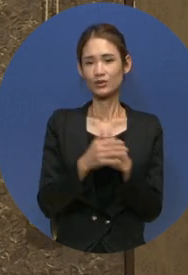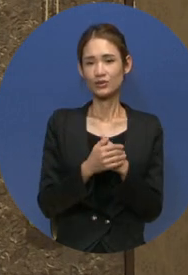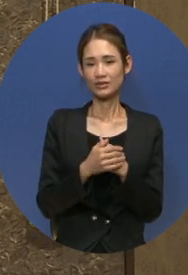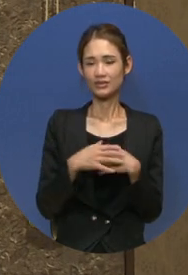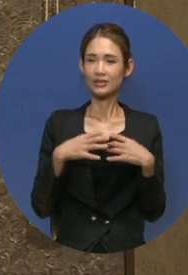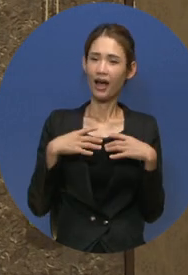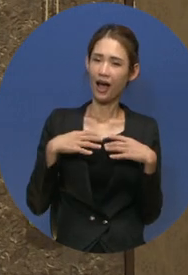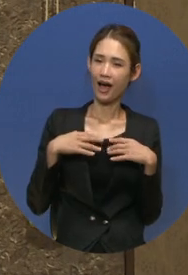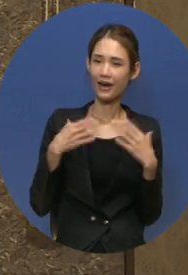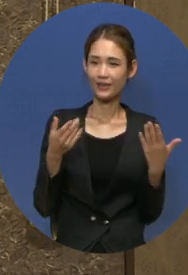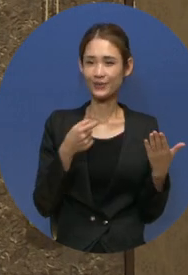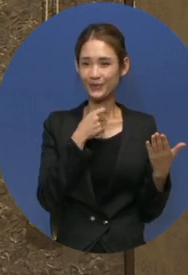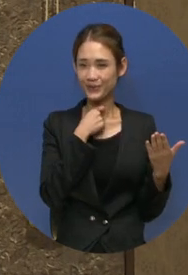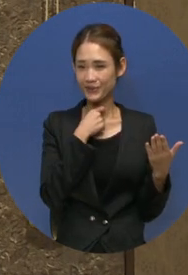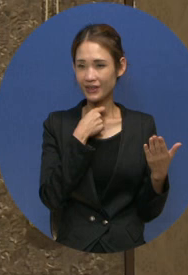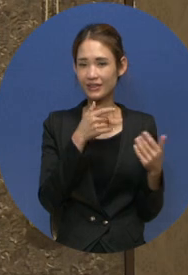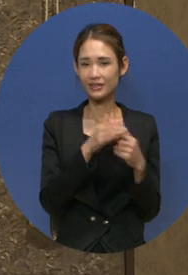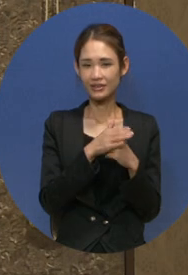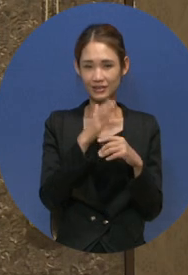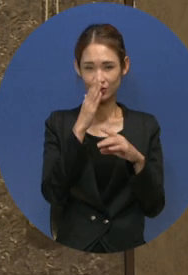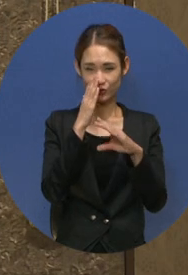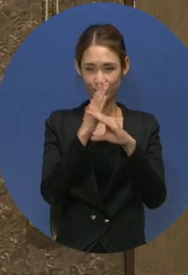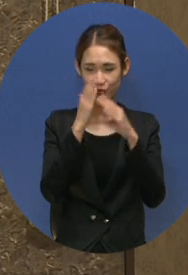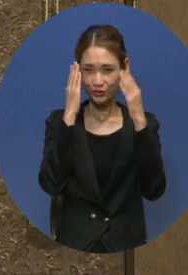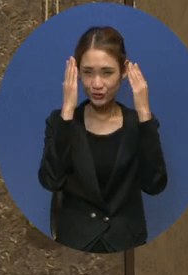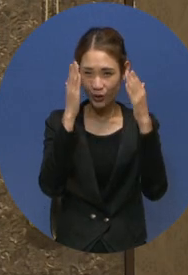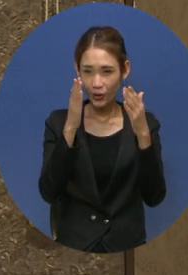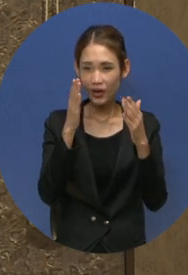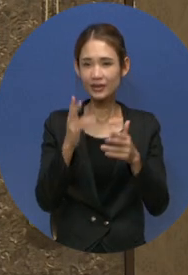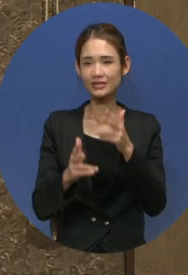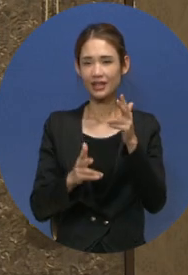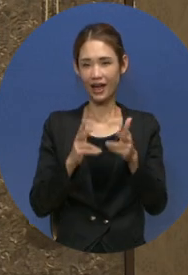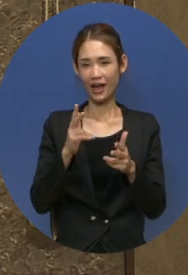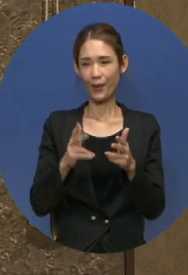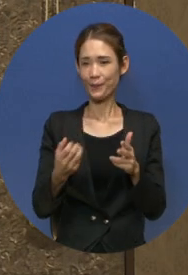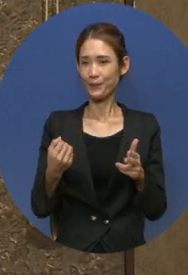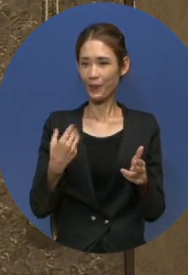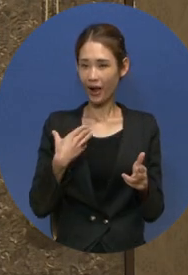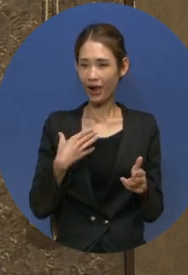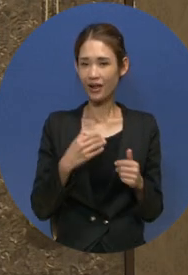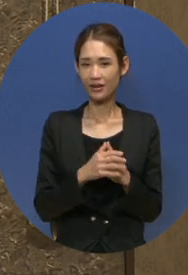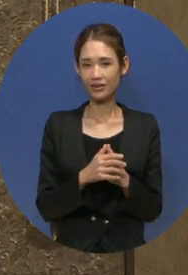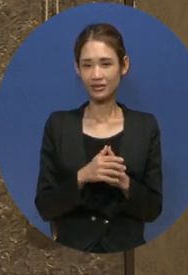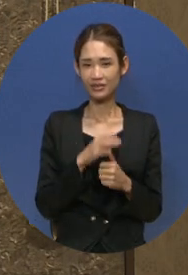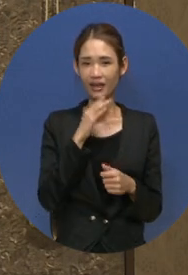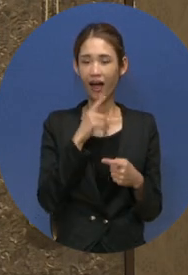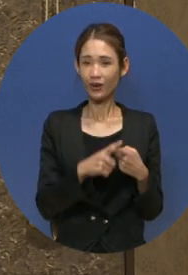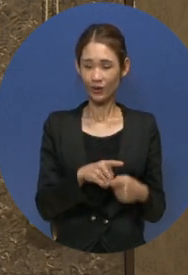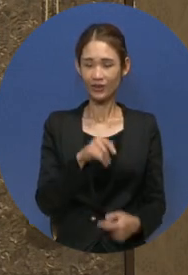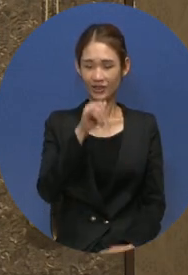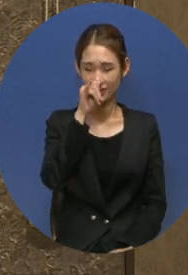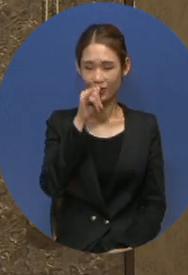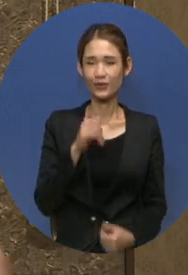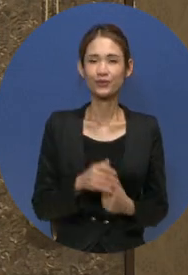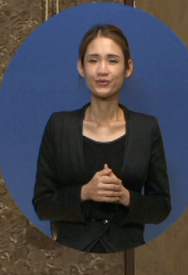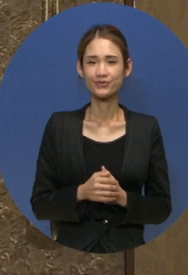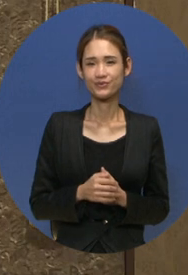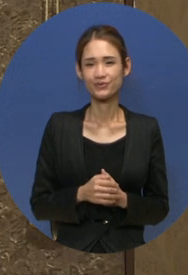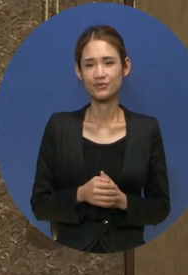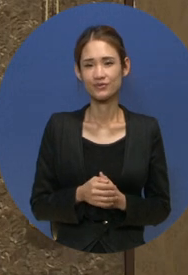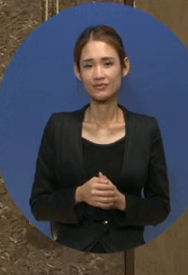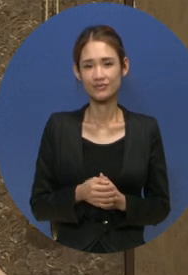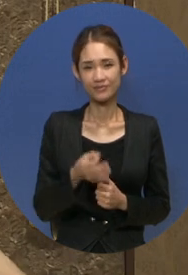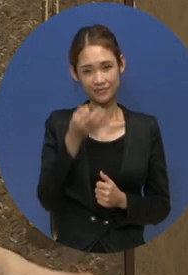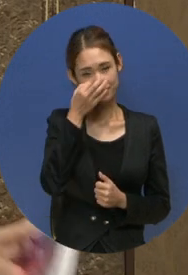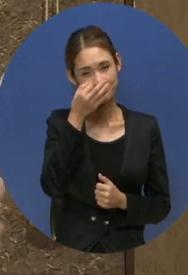소개해드리고 자랑을 좀 해야 되겠다 했는데 이제 중점 이제 사업을 좀 얘기를 하시니까 네. 당연히 있죠. 여기 네,